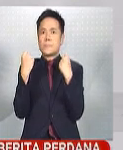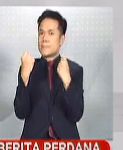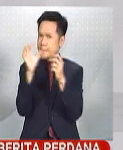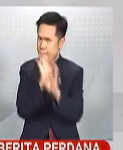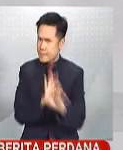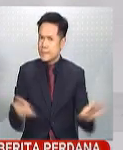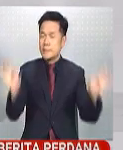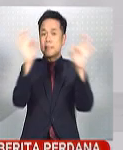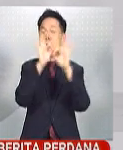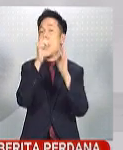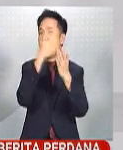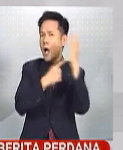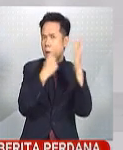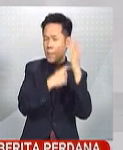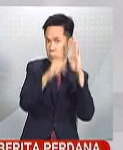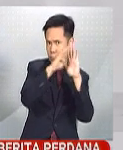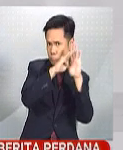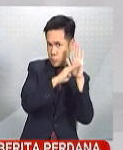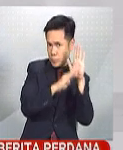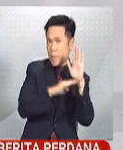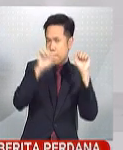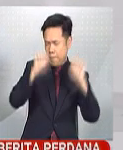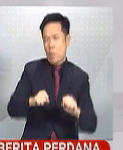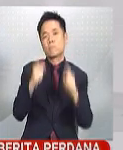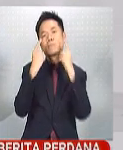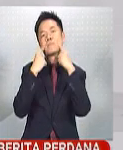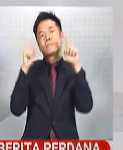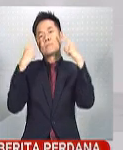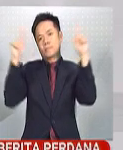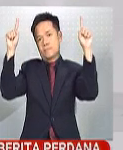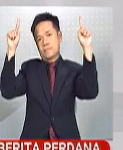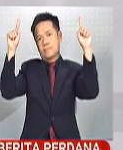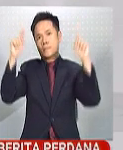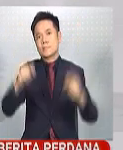apa juga agenda yang dirancang kementerian.